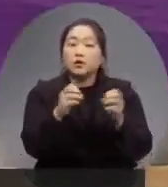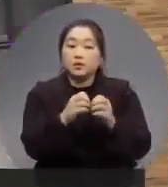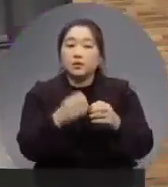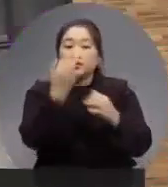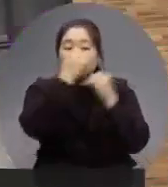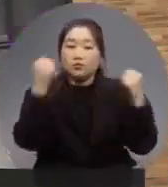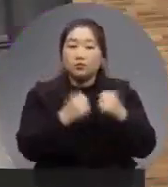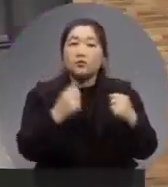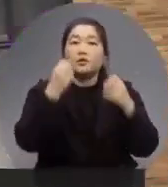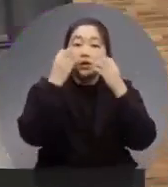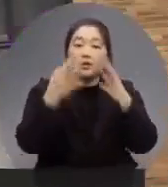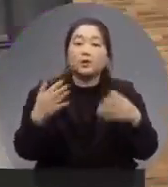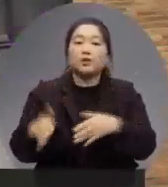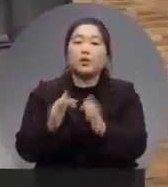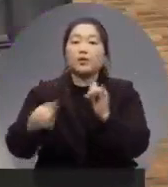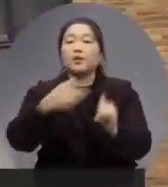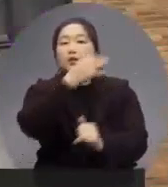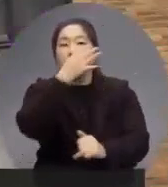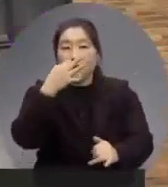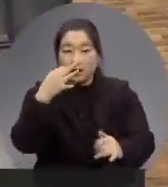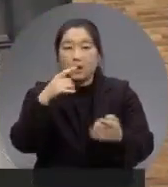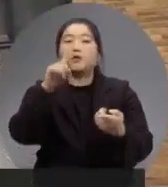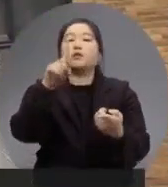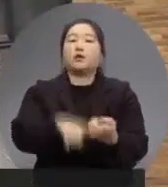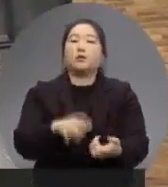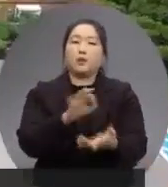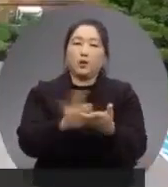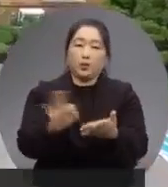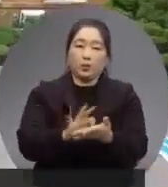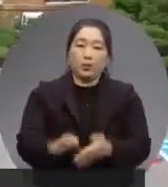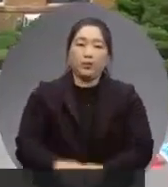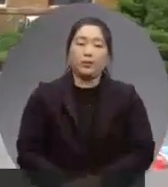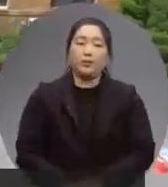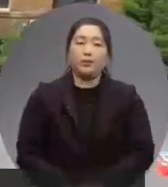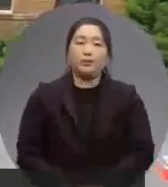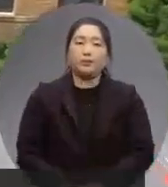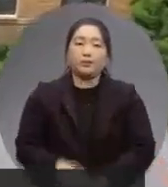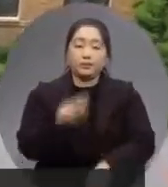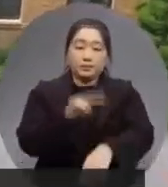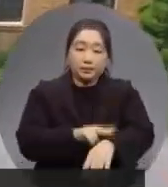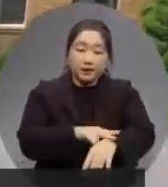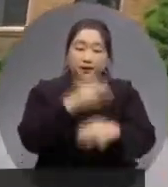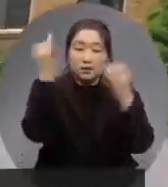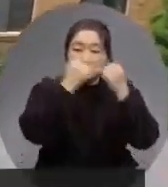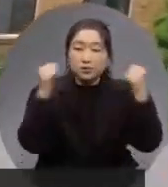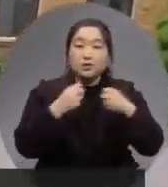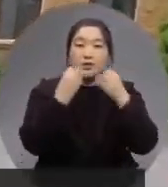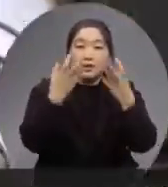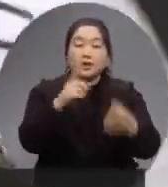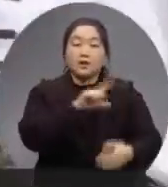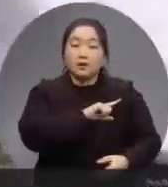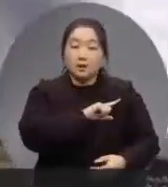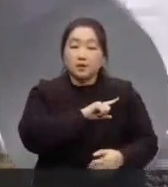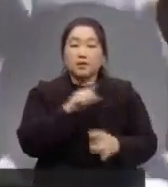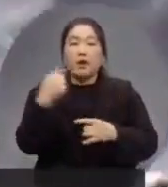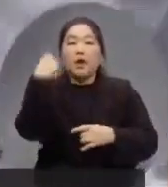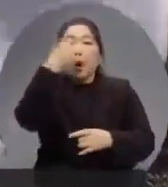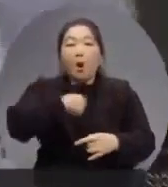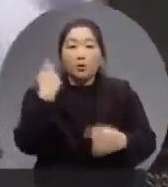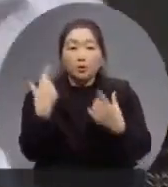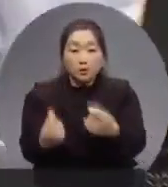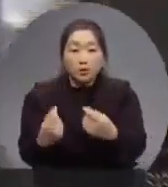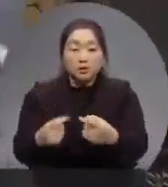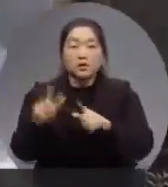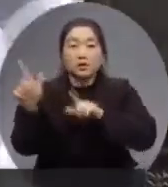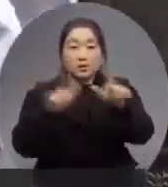충북을 새롭게, 도민을 신나게는 그대로 쓰입니다. 별칭이 충북의 새 이름이라면 새 얼굴인